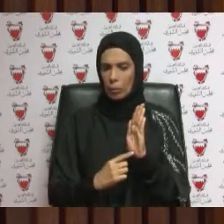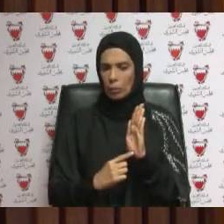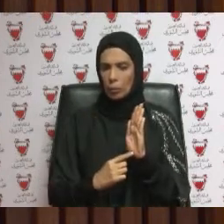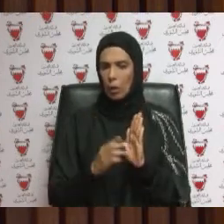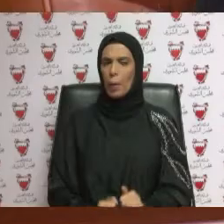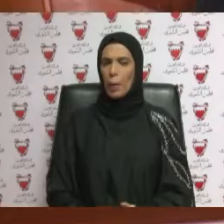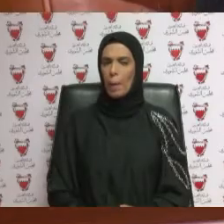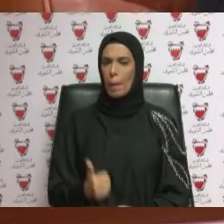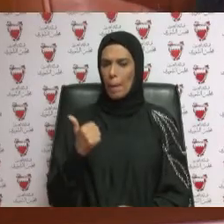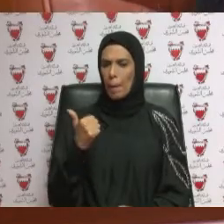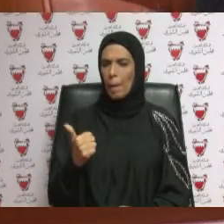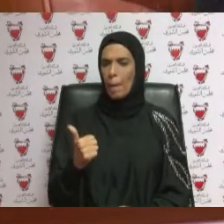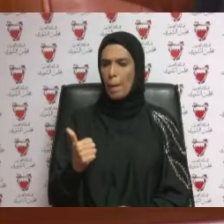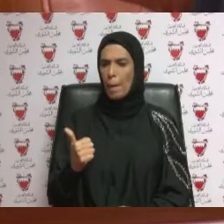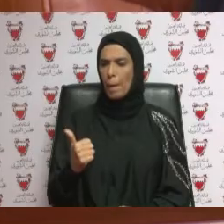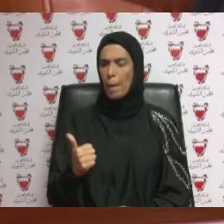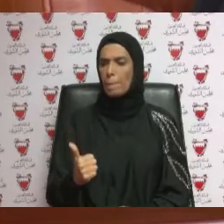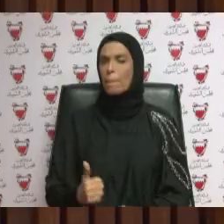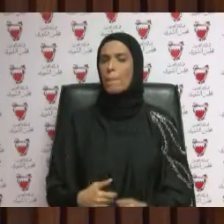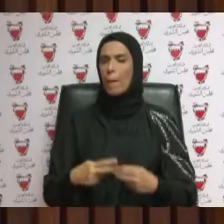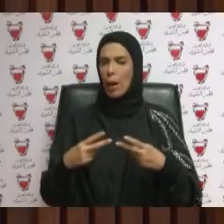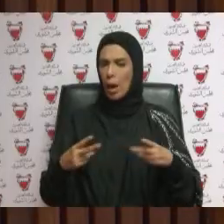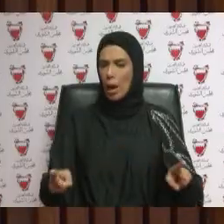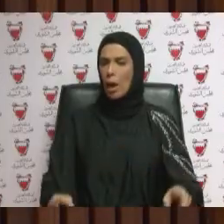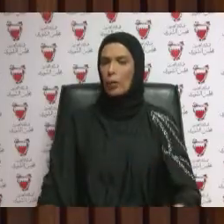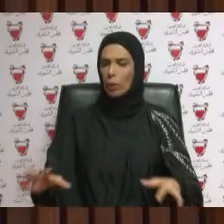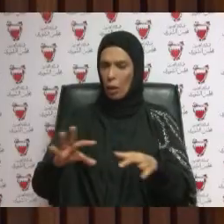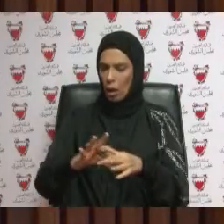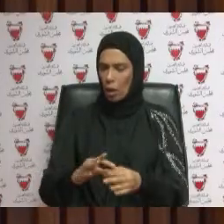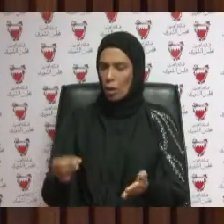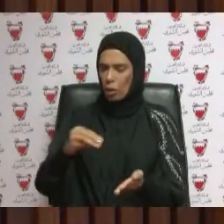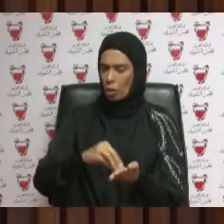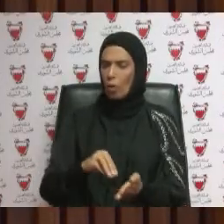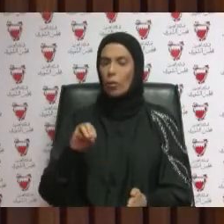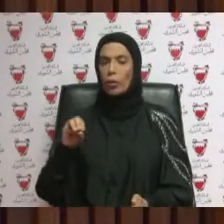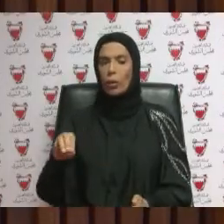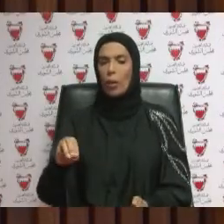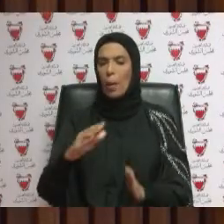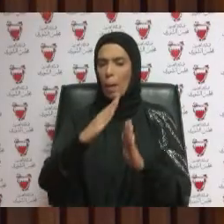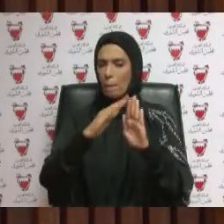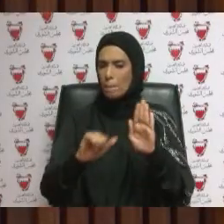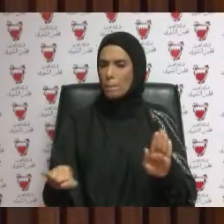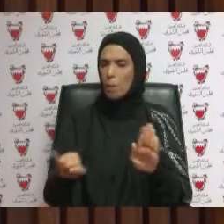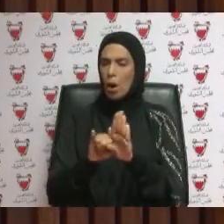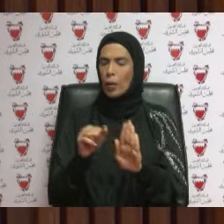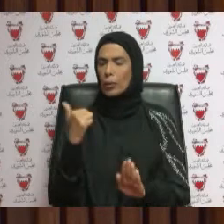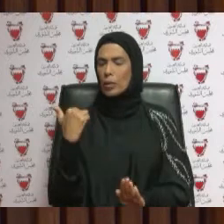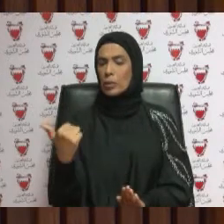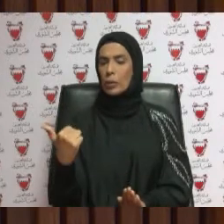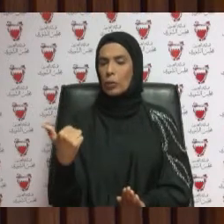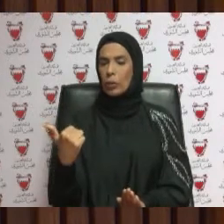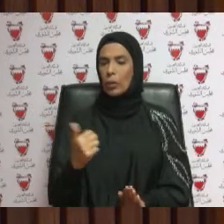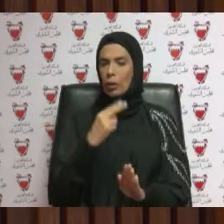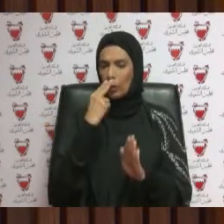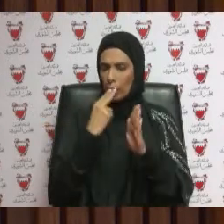السالف الذكر. توافقت اللجنة مع قرار مجلس النواب في إضافة البند هاء إلى المادة 6 كما جاء بمشروع القانون، والذي